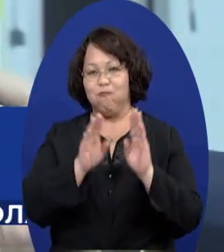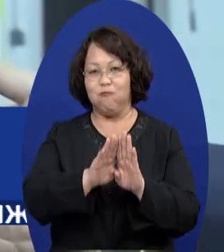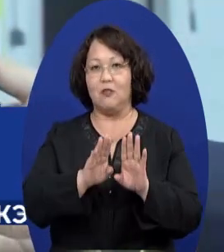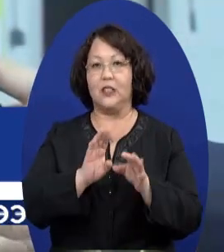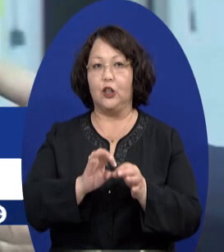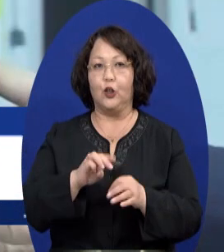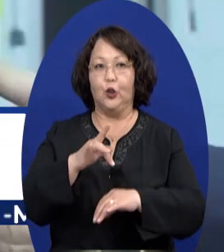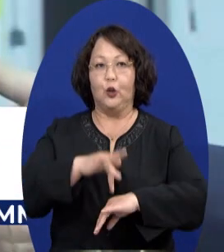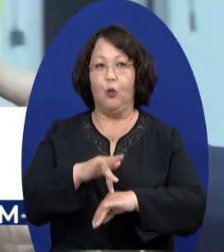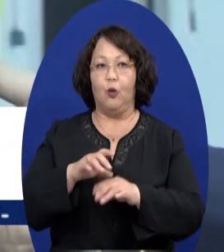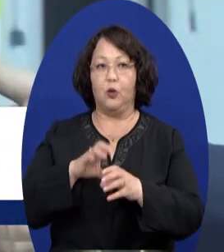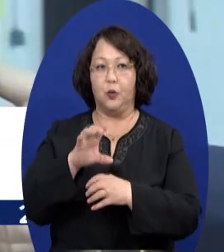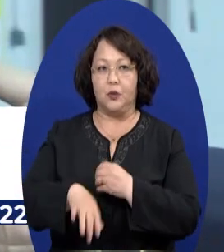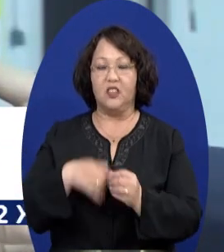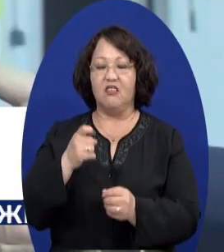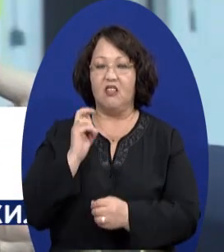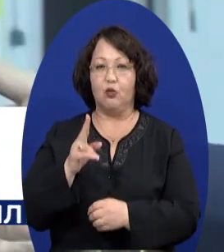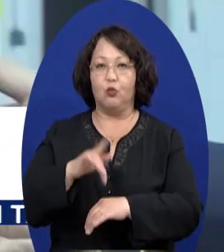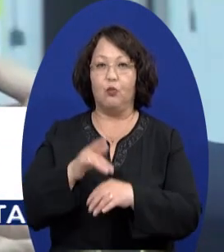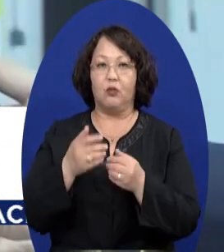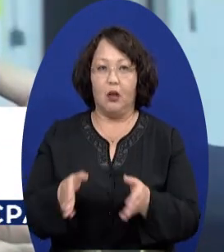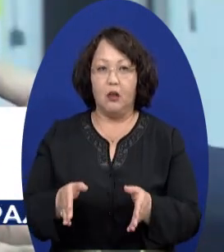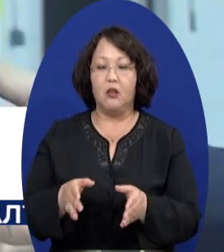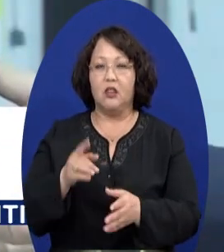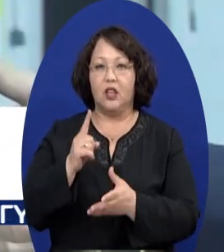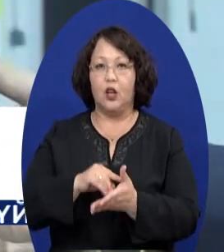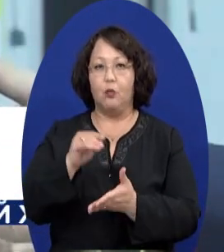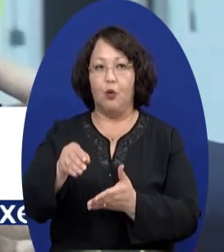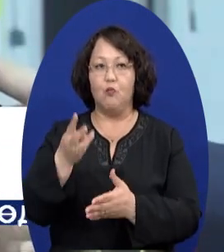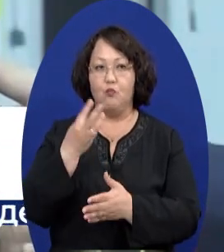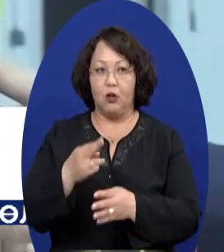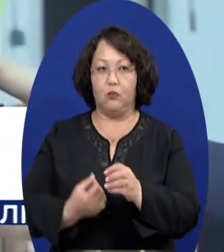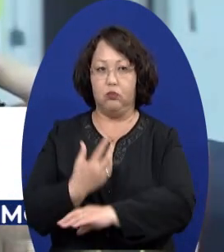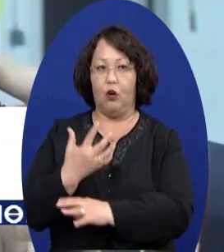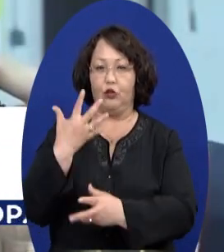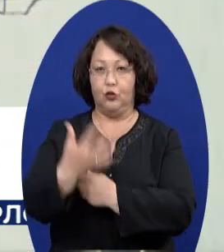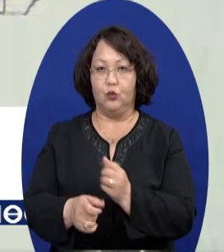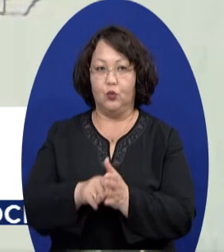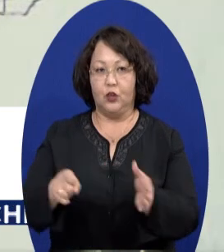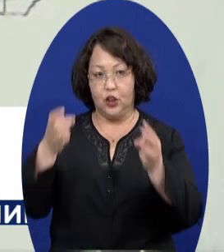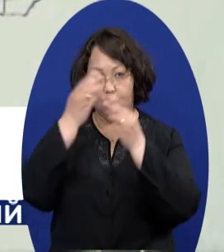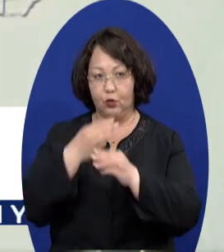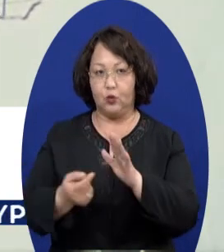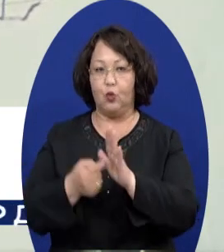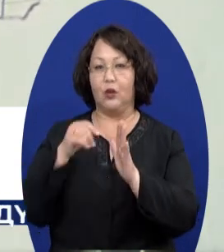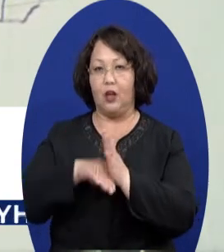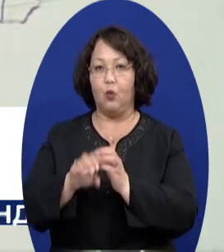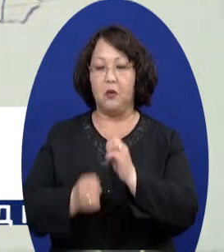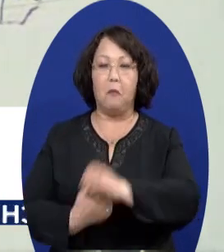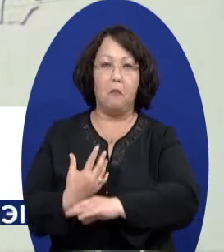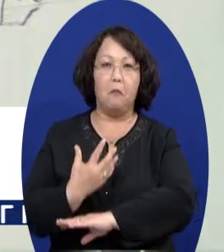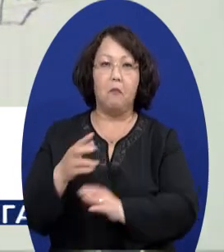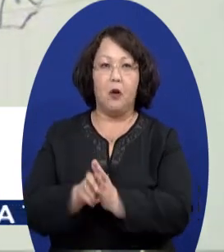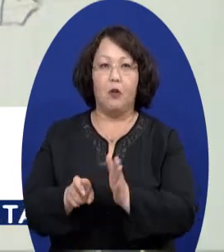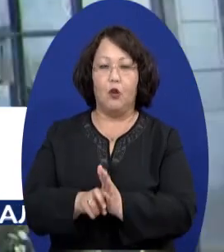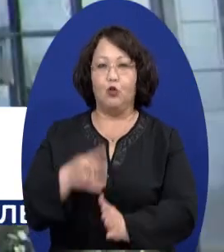бол энэ тэрэн модны ажил олон жил шинжлэх ухаанчаар явах үндсээр тавигдаж байна. Генетик нөөцийн төв